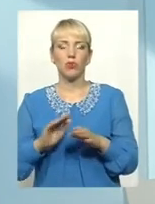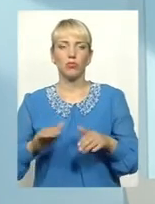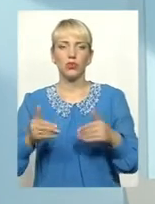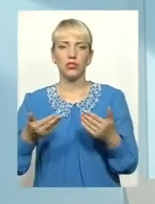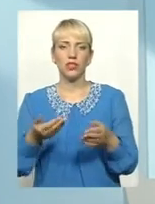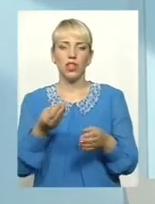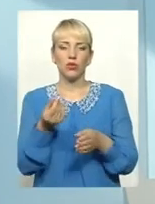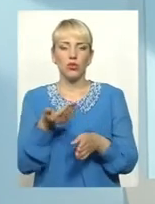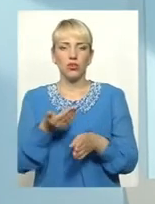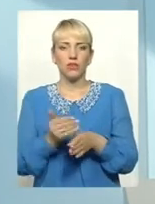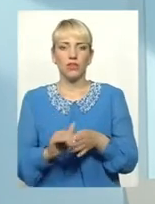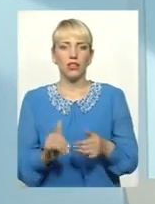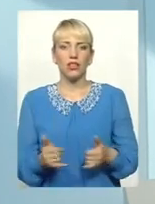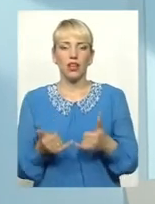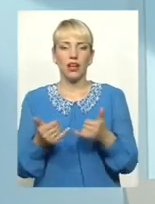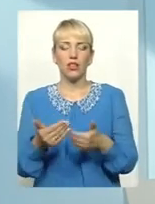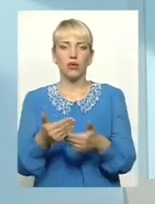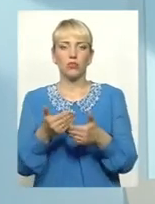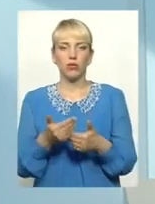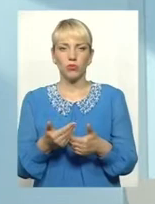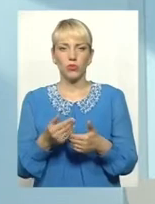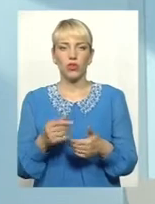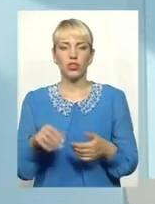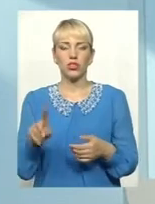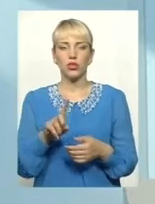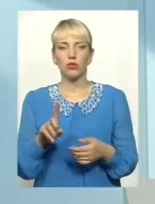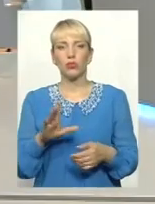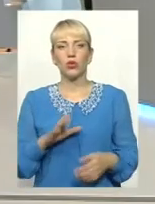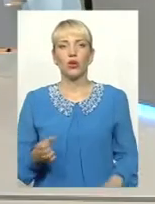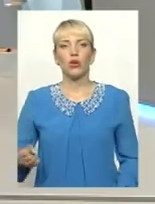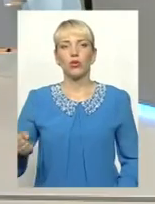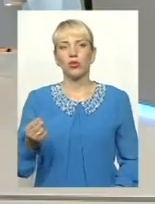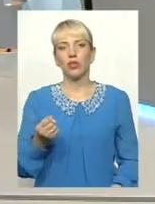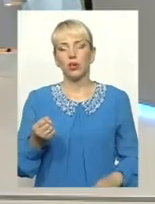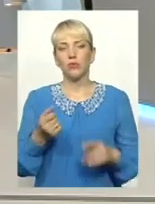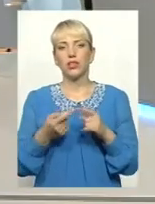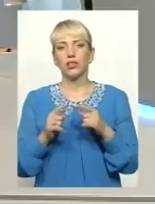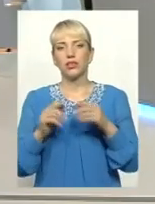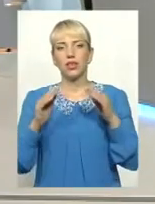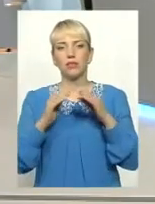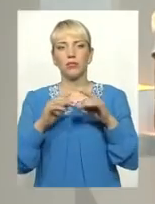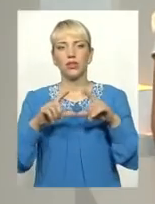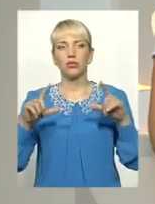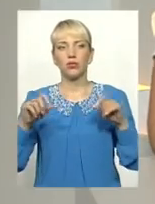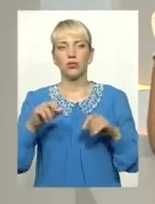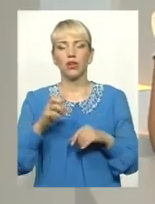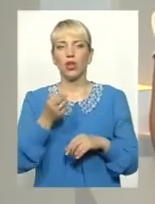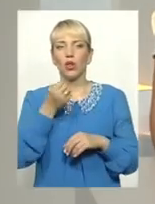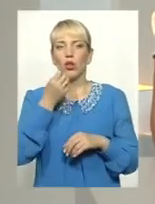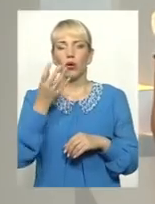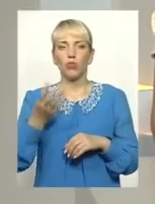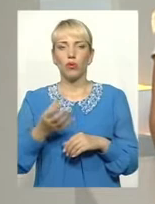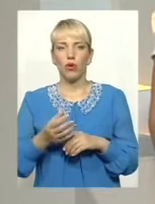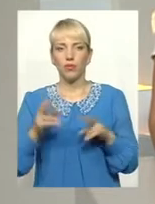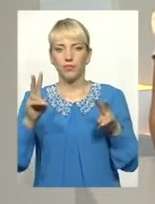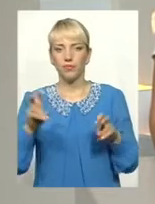«Спецкомунтранс» для допомоги, надається допомога в утриманні притулку добро. Ви мені так багато всього розказали, стільки питань.